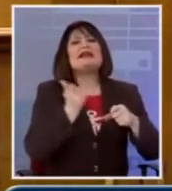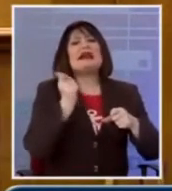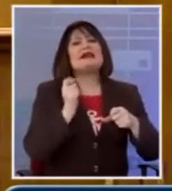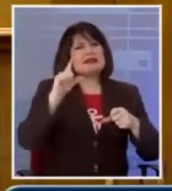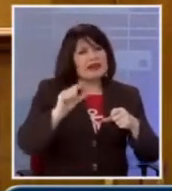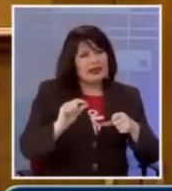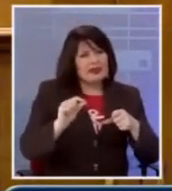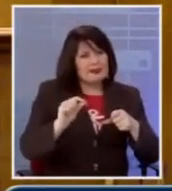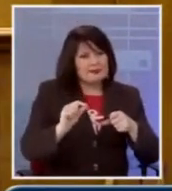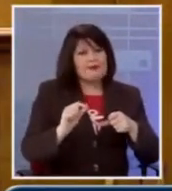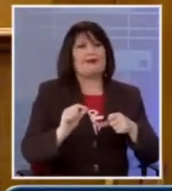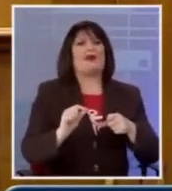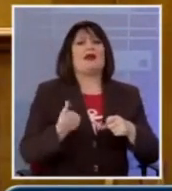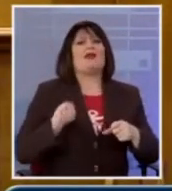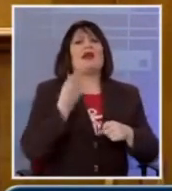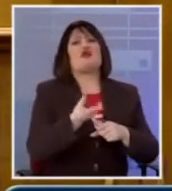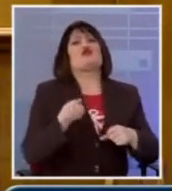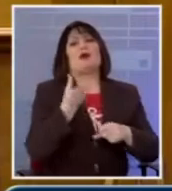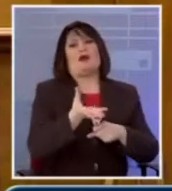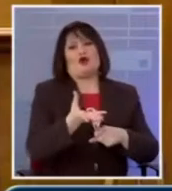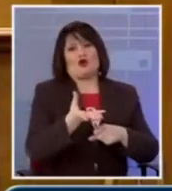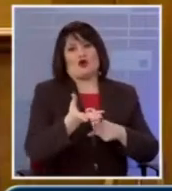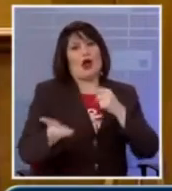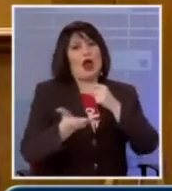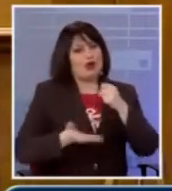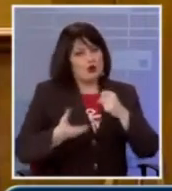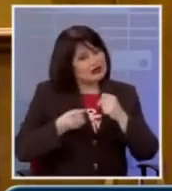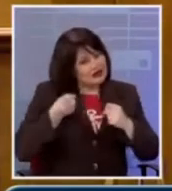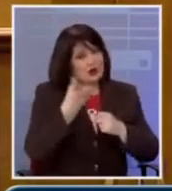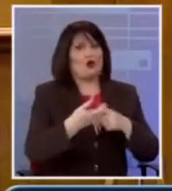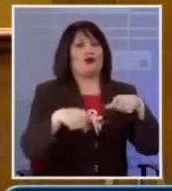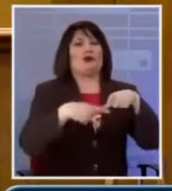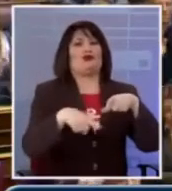χαμηλοσυνταξιούχους που είναι το σύνολο των αγροτών.